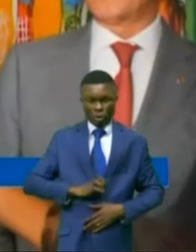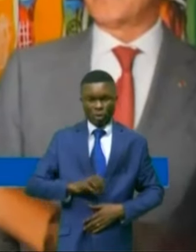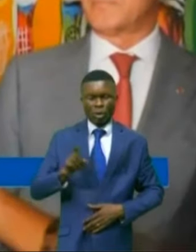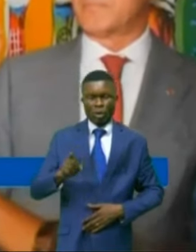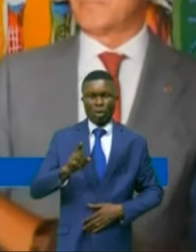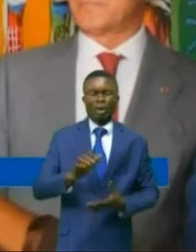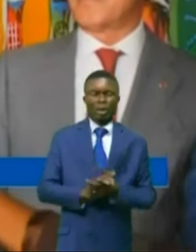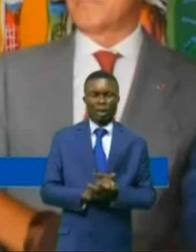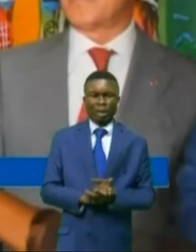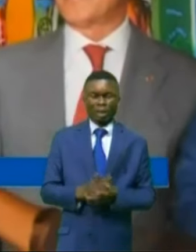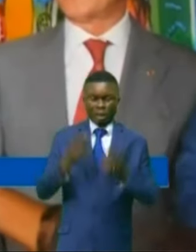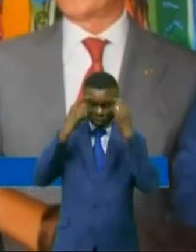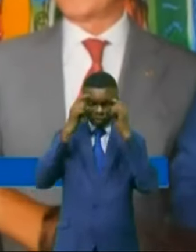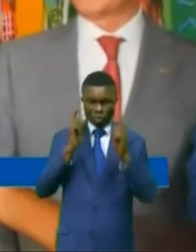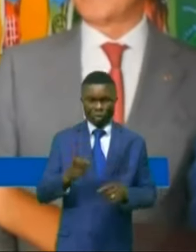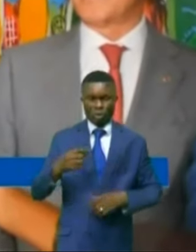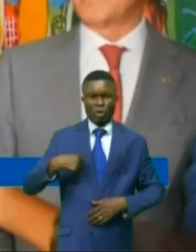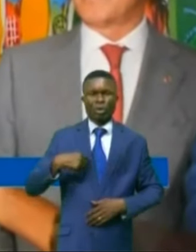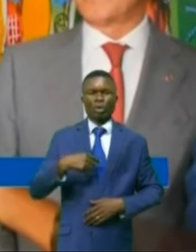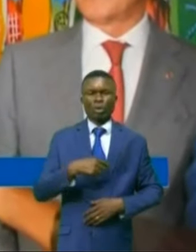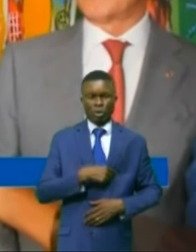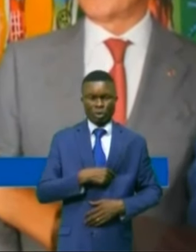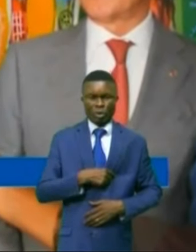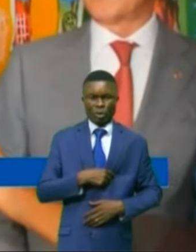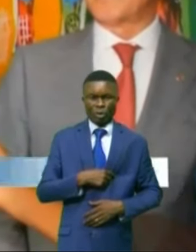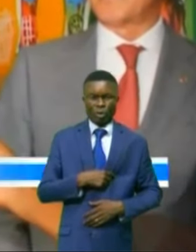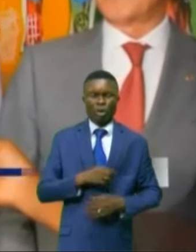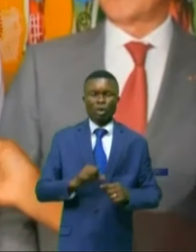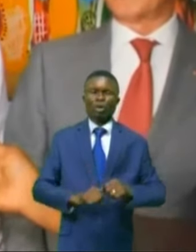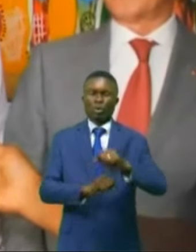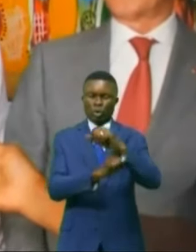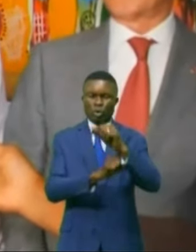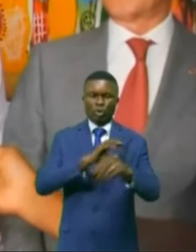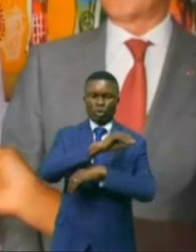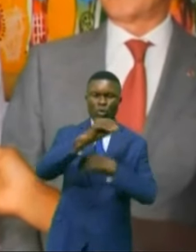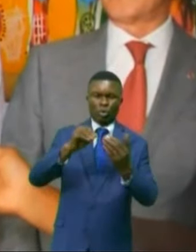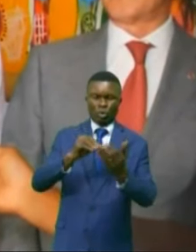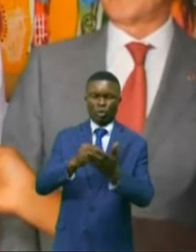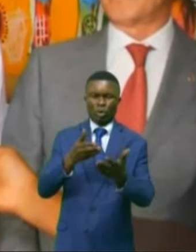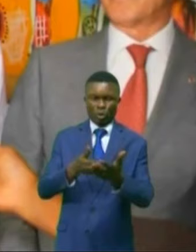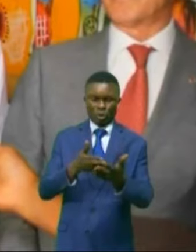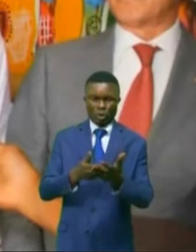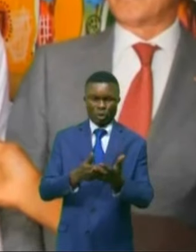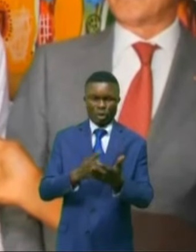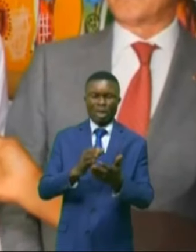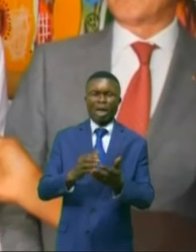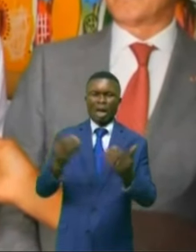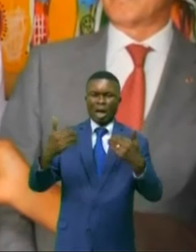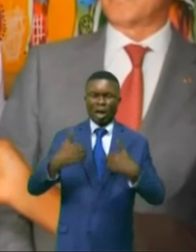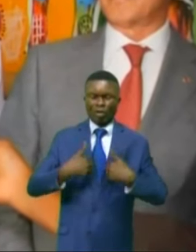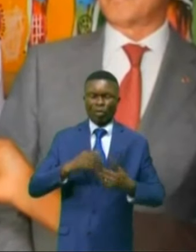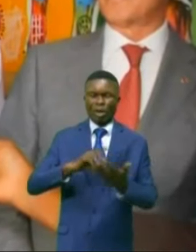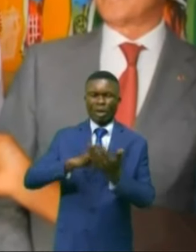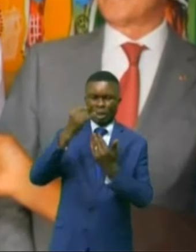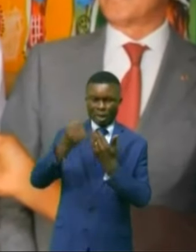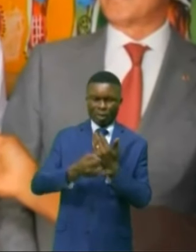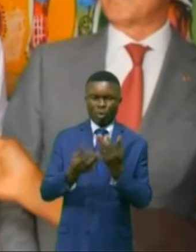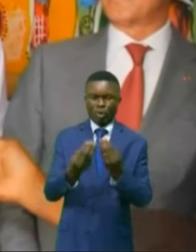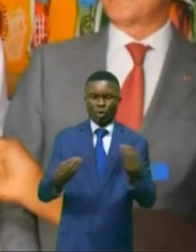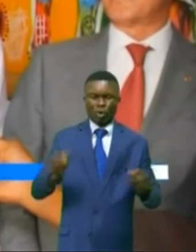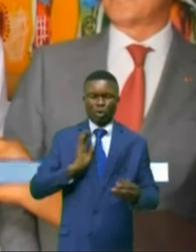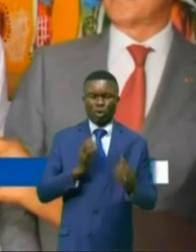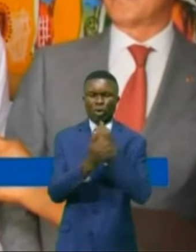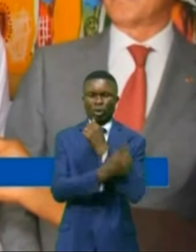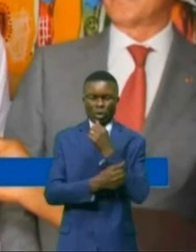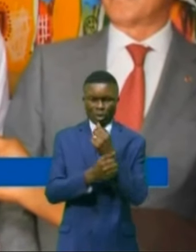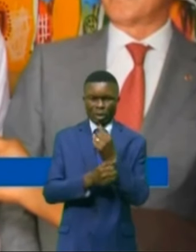il a décidé que nous puissions politiquement accompagner ce centre qui a des projets qui peuvent révolutionner notre pays en termes de la gestion